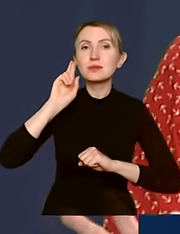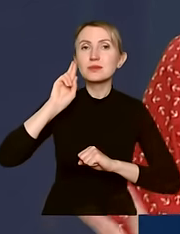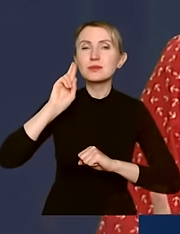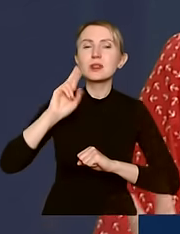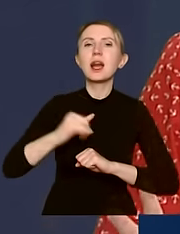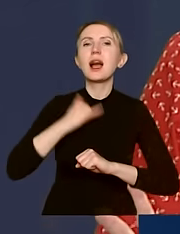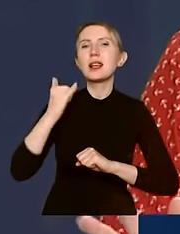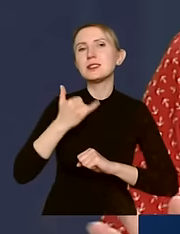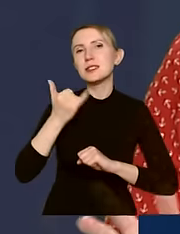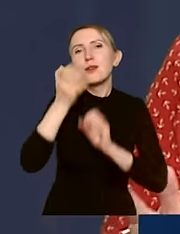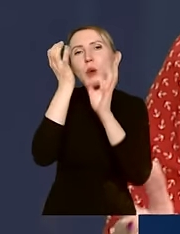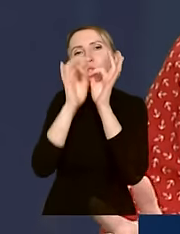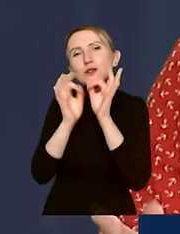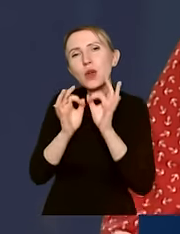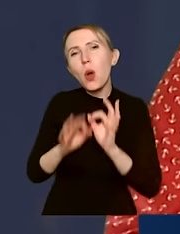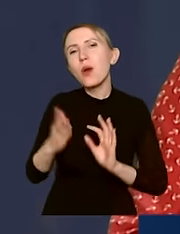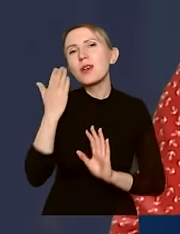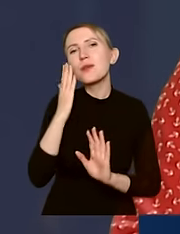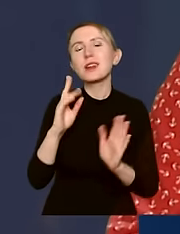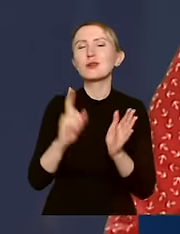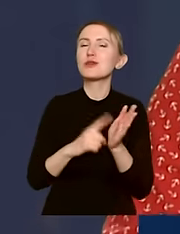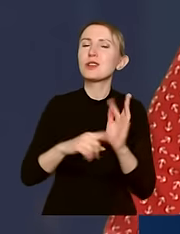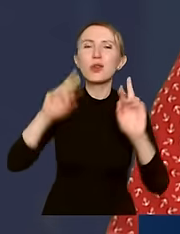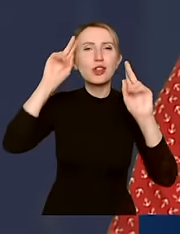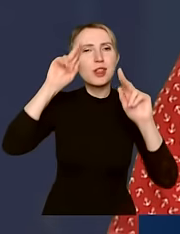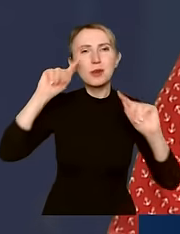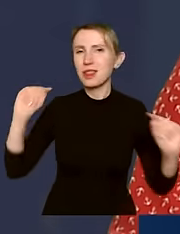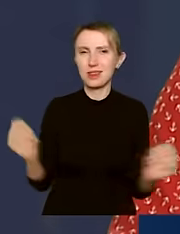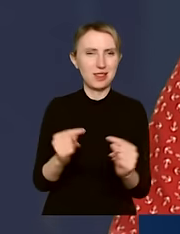diabeł tkwi w szczegółach i bardzo często ta interpretacja odbiega od tego,